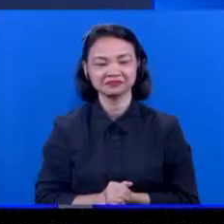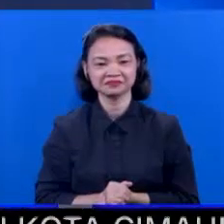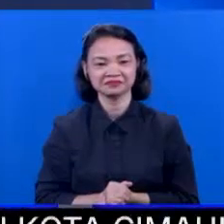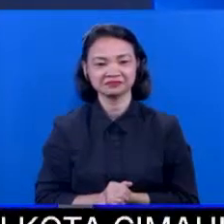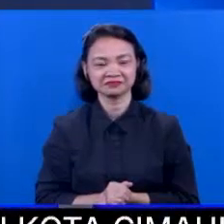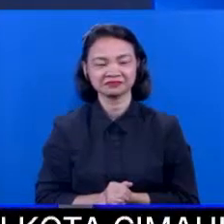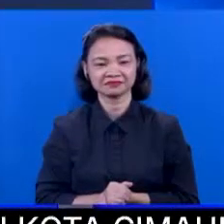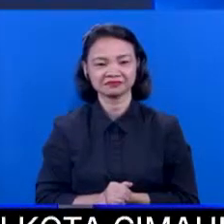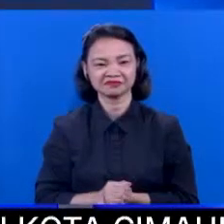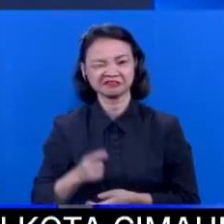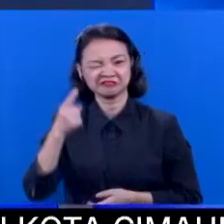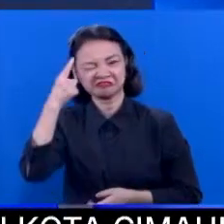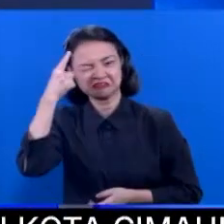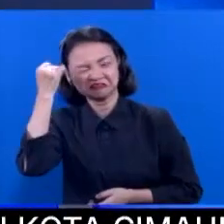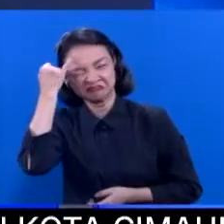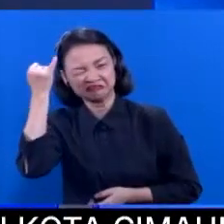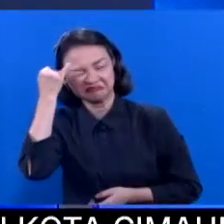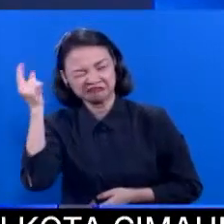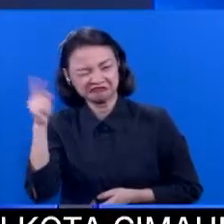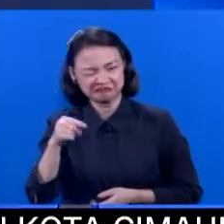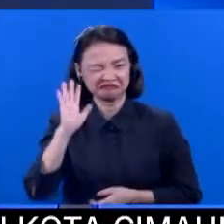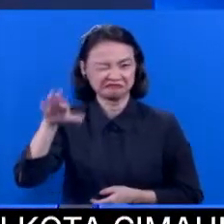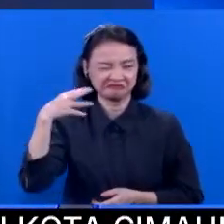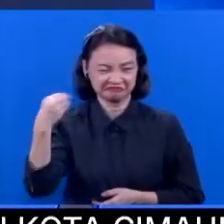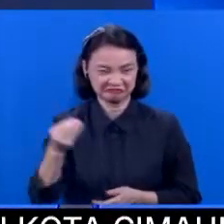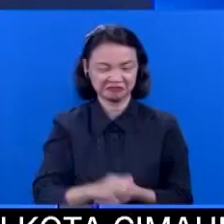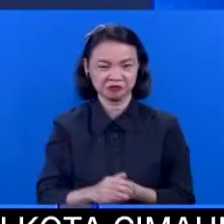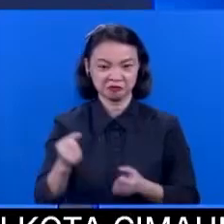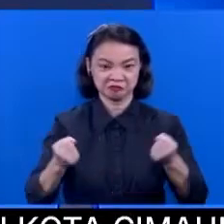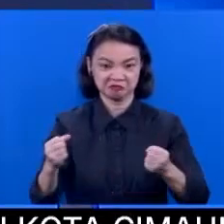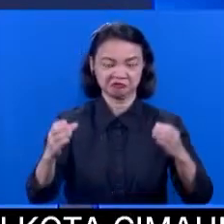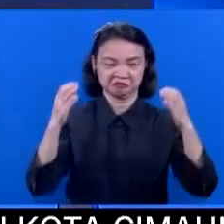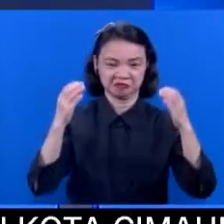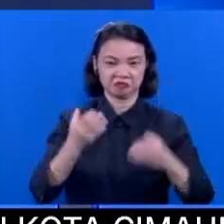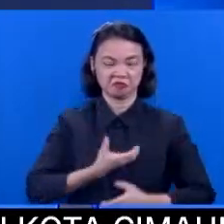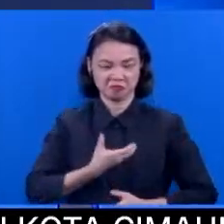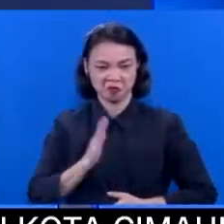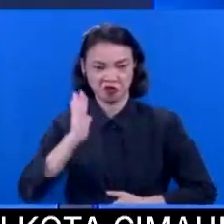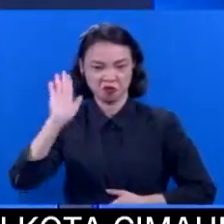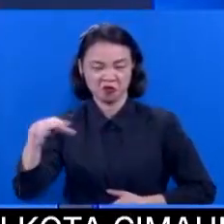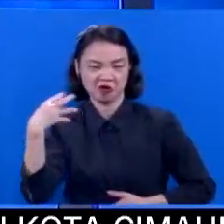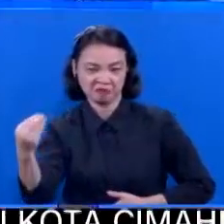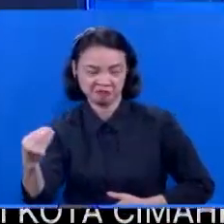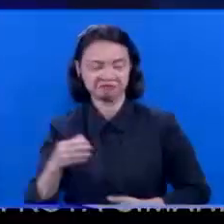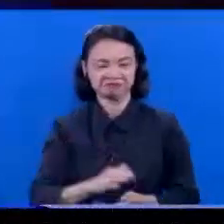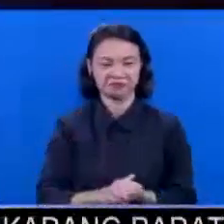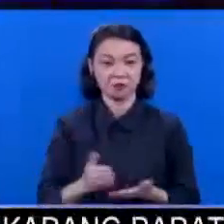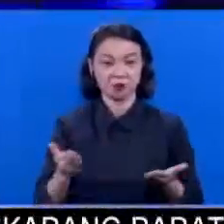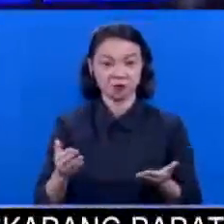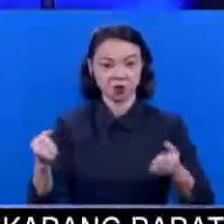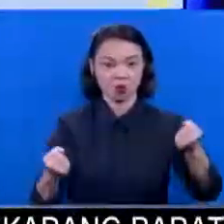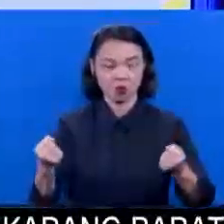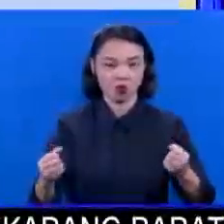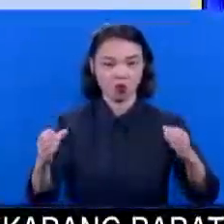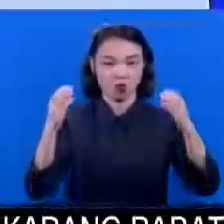Nah ini masih seputar akal-akalan pemudik, kali ini ada truk yang jadi alat transportasi demi tiba di kampung halaman. Kita lihat bagaimana truk yang